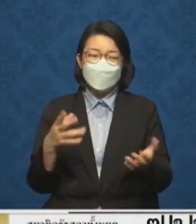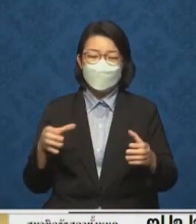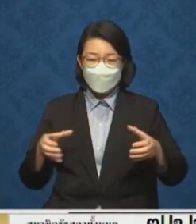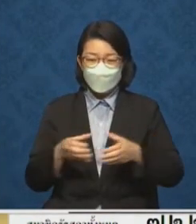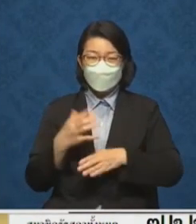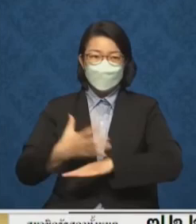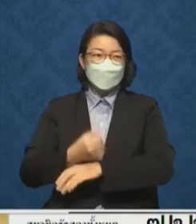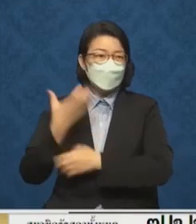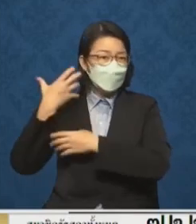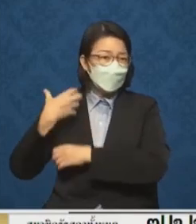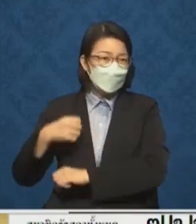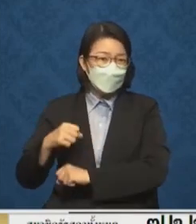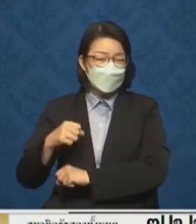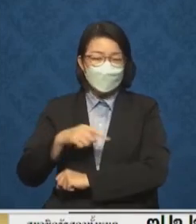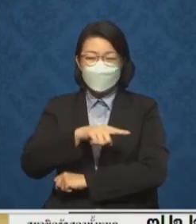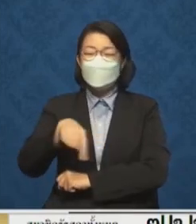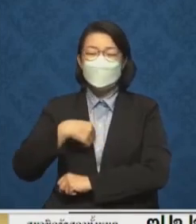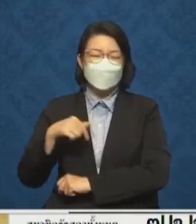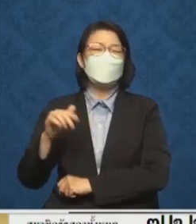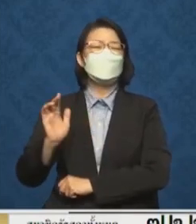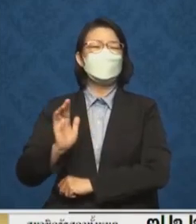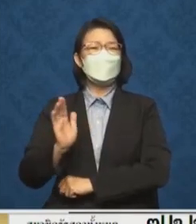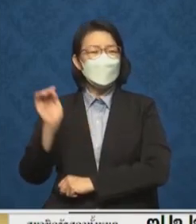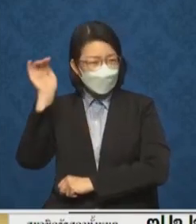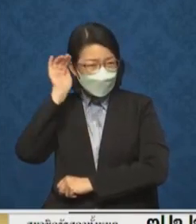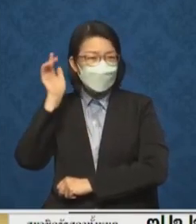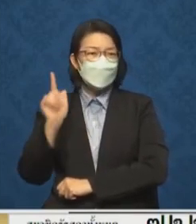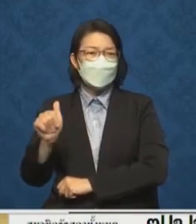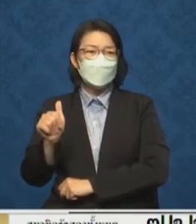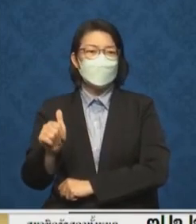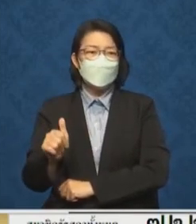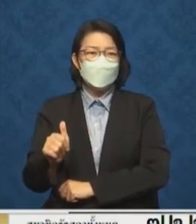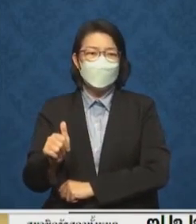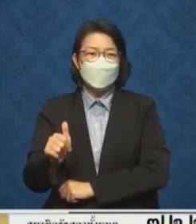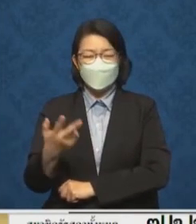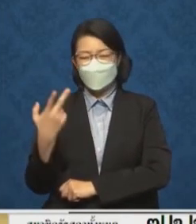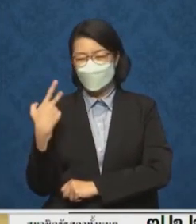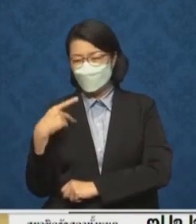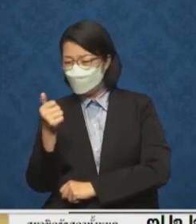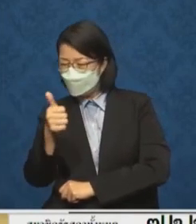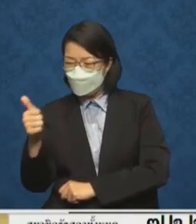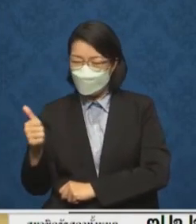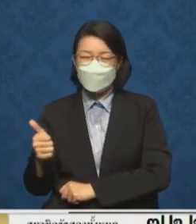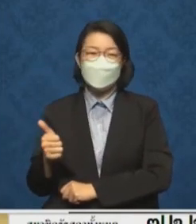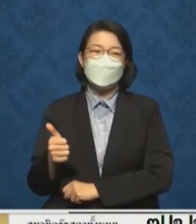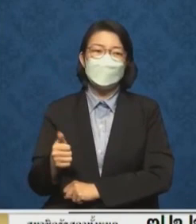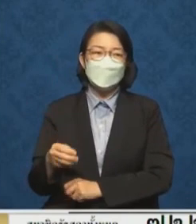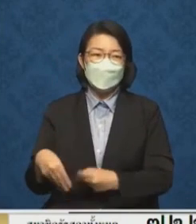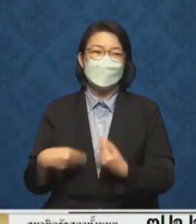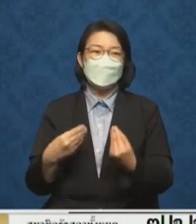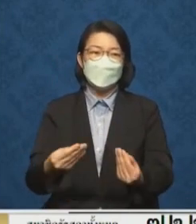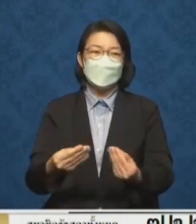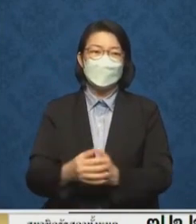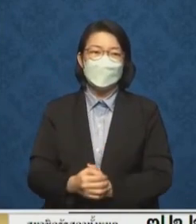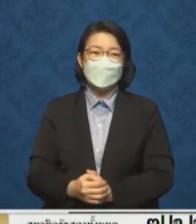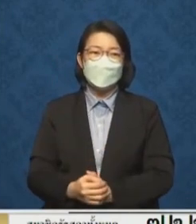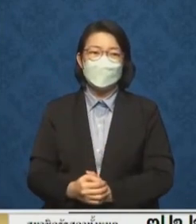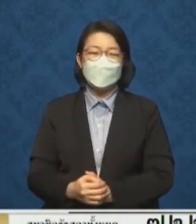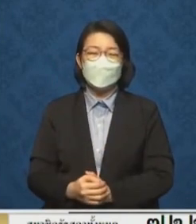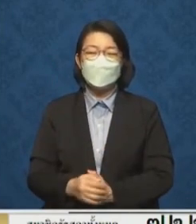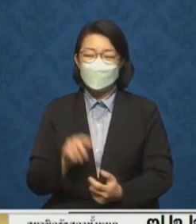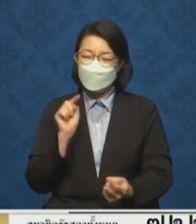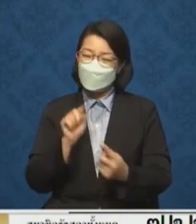ย์ต่างก็มีความมั่นใจว่าน่าจะถือเป็นระบบที่ดีระบบหนึ่งเท่าที่มีอยู่ในขณ